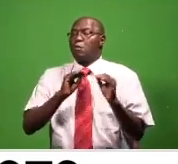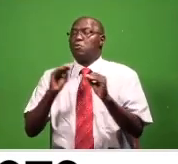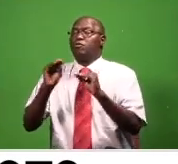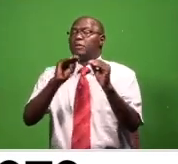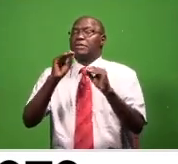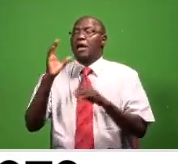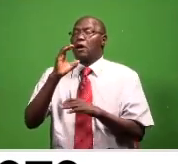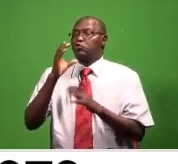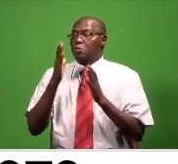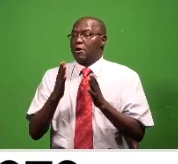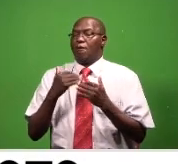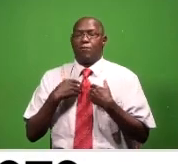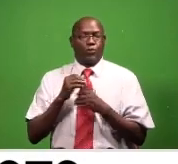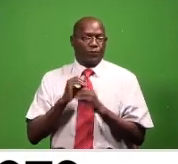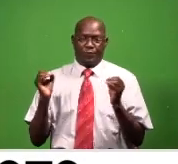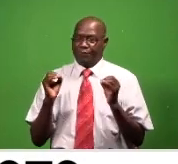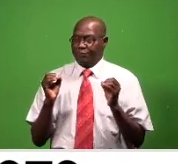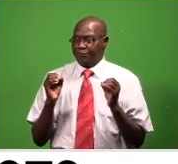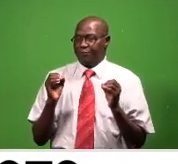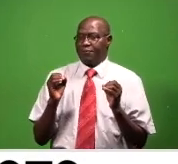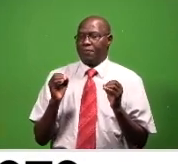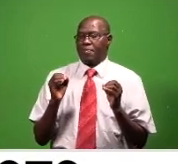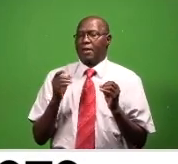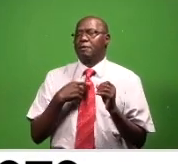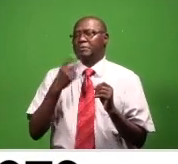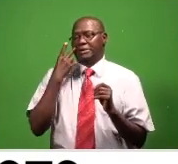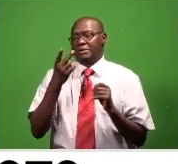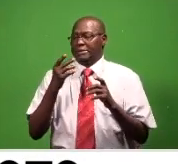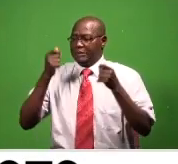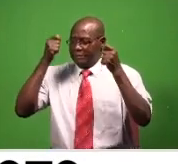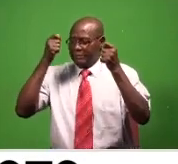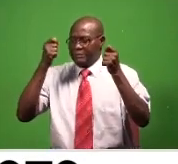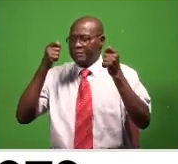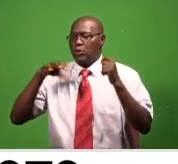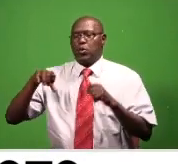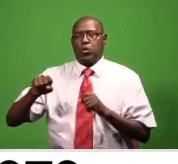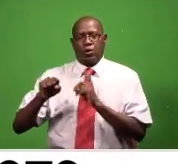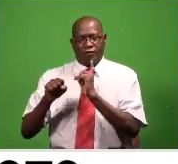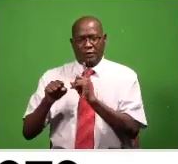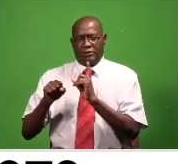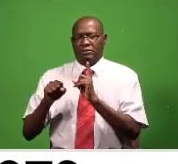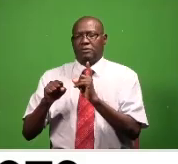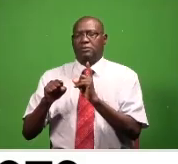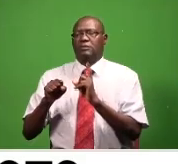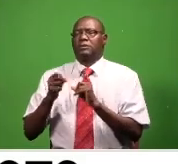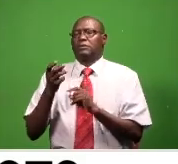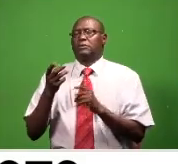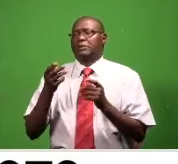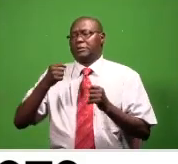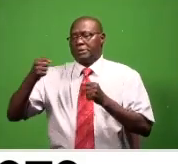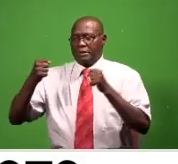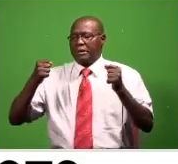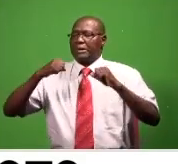hakuna. So mimi nikasema hii maandamano kwanza itulie. Kama ni maelewano waelewane,